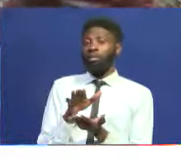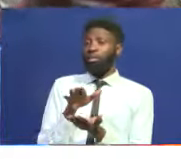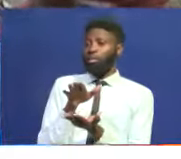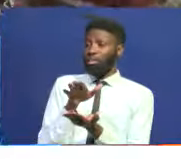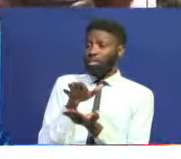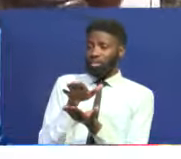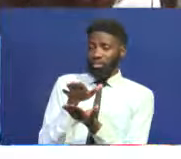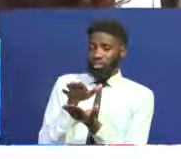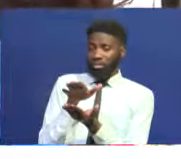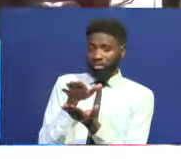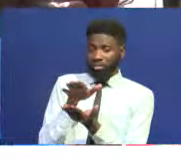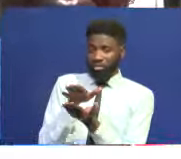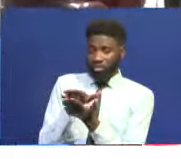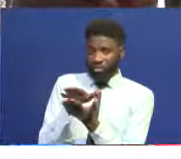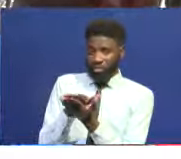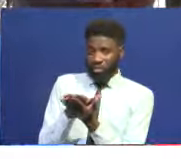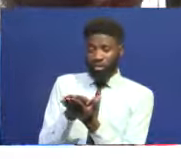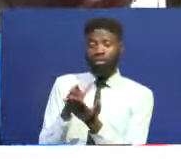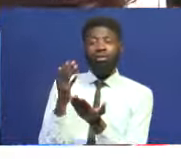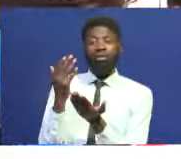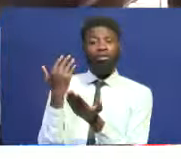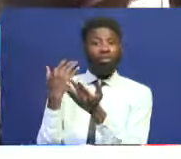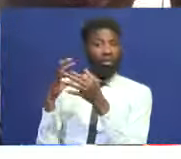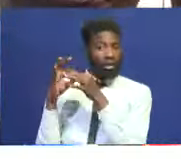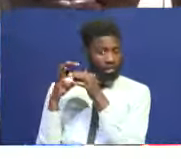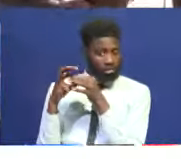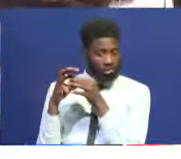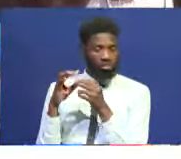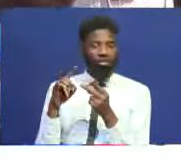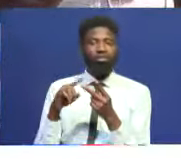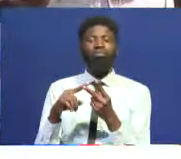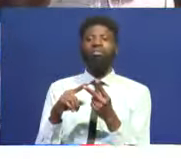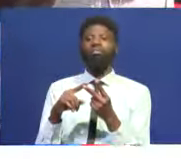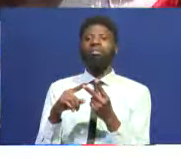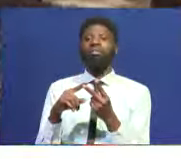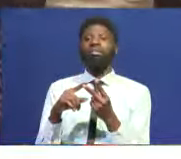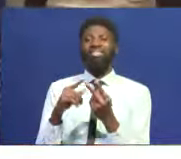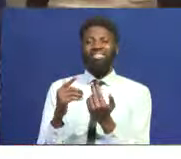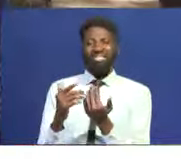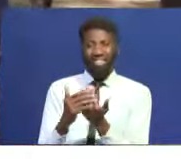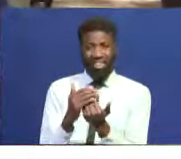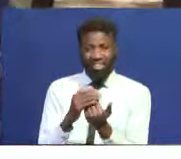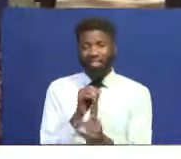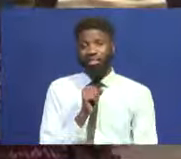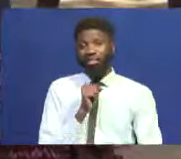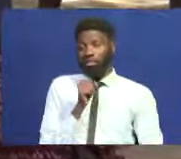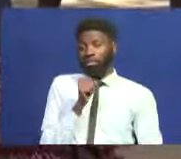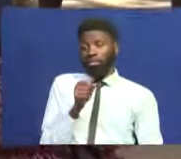kulinda wazee kwa sababu ndio ambao wamebeba ule utamaduni.